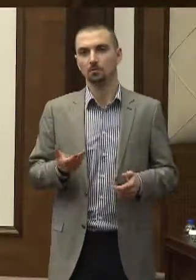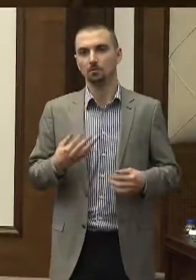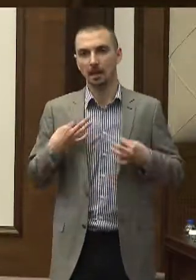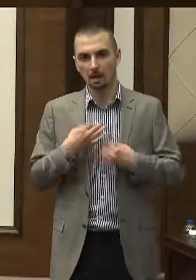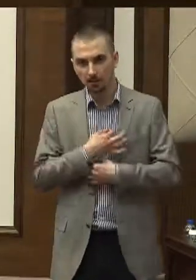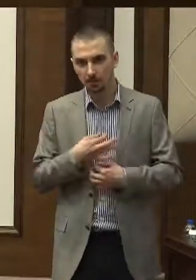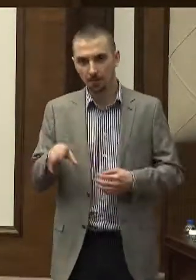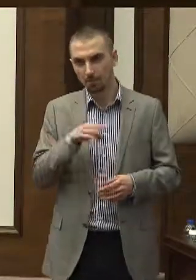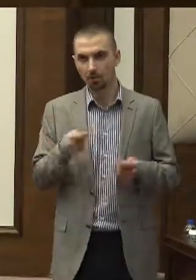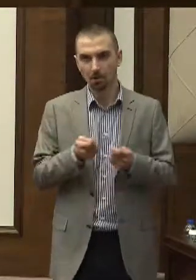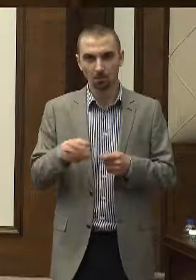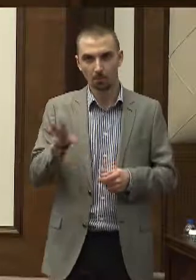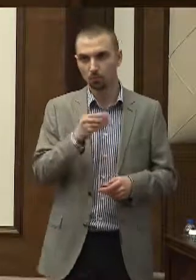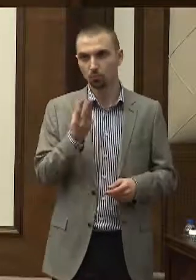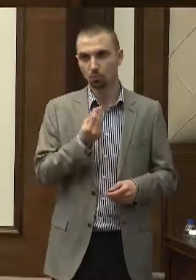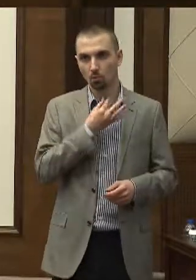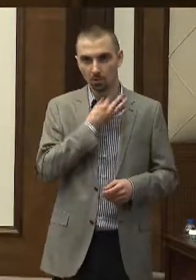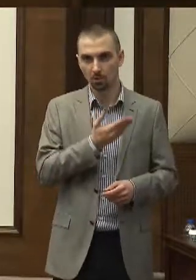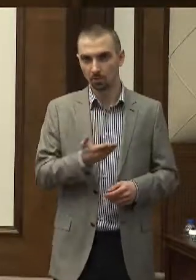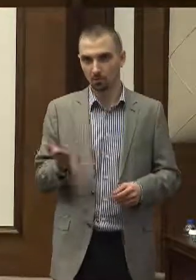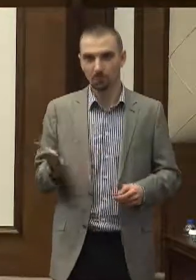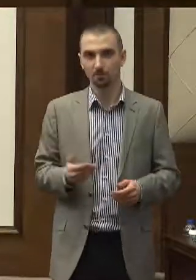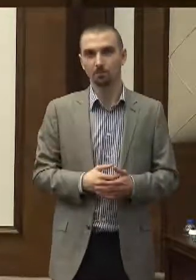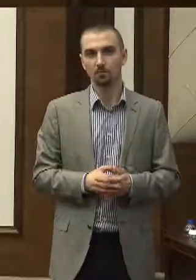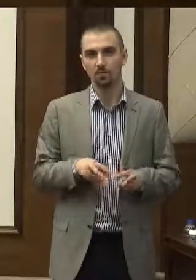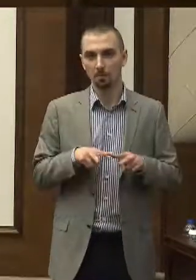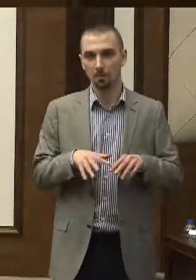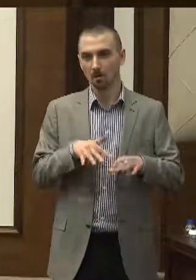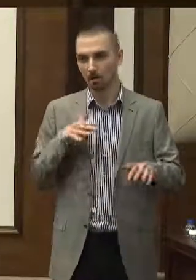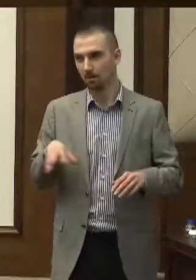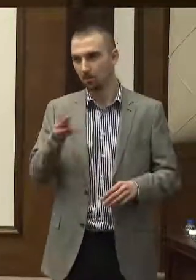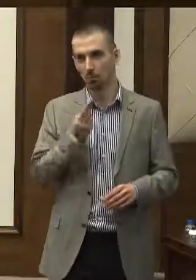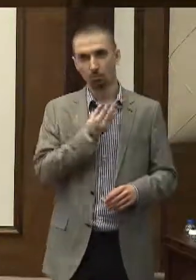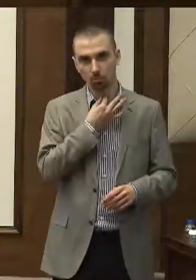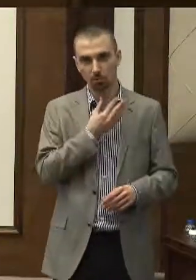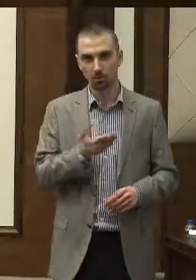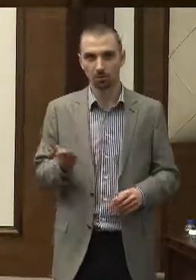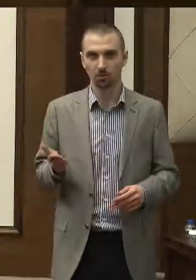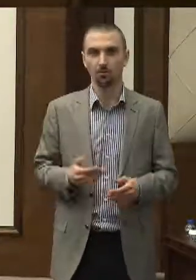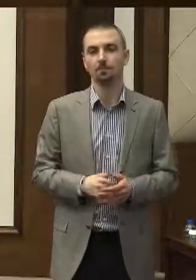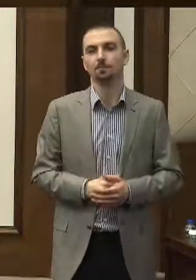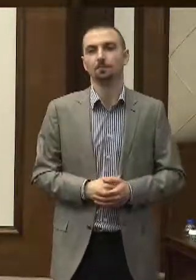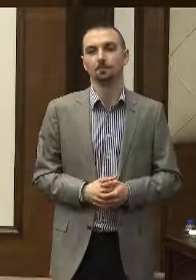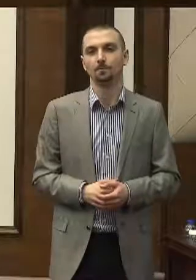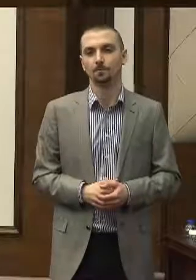hepinize teşekkür ediyorum bu şehrin ve bu meclisin belediye başkanı olarak. bu meclisin başkanı olarak.